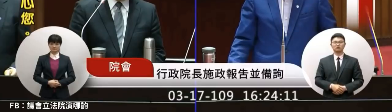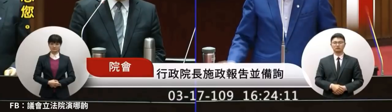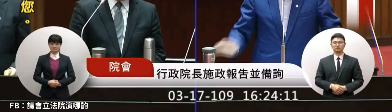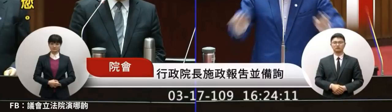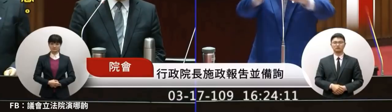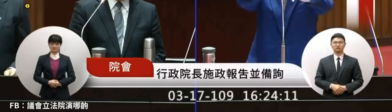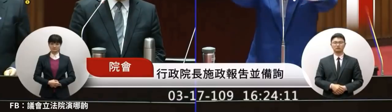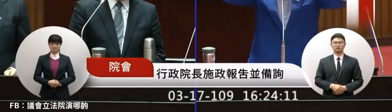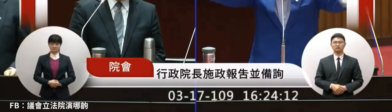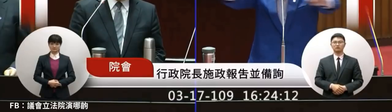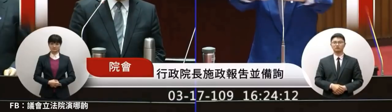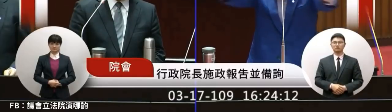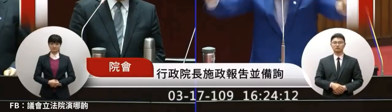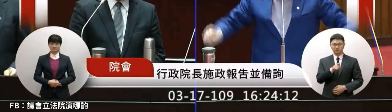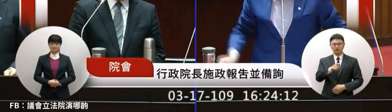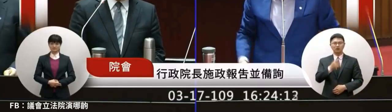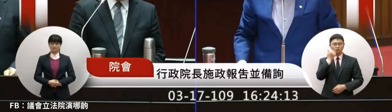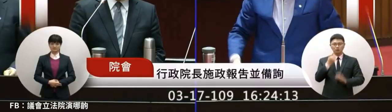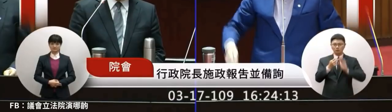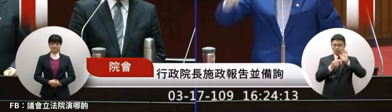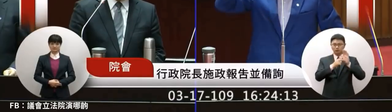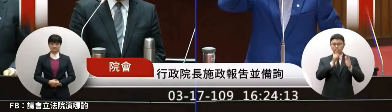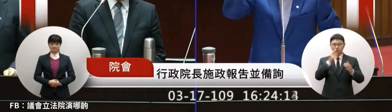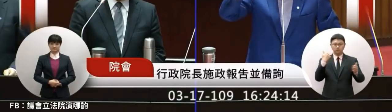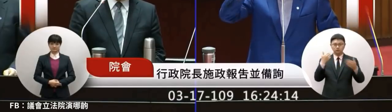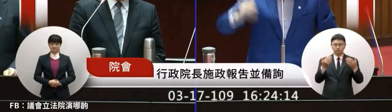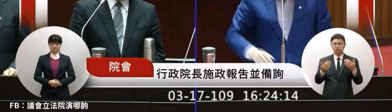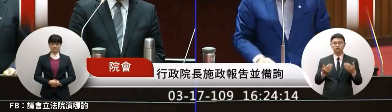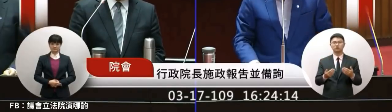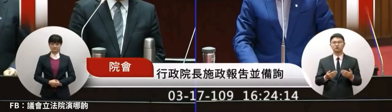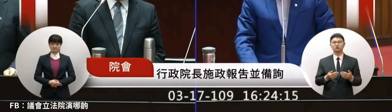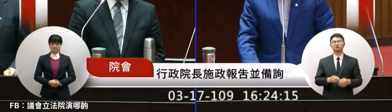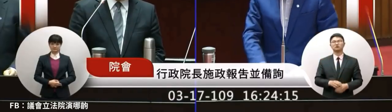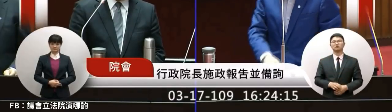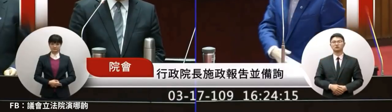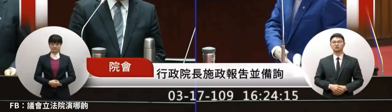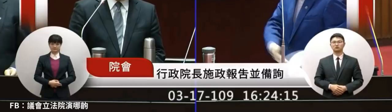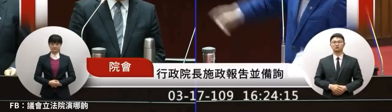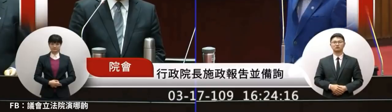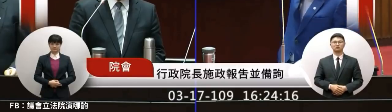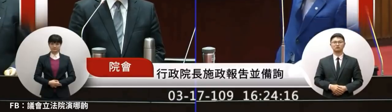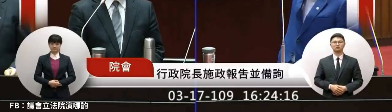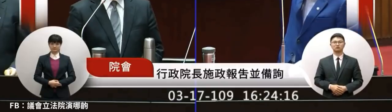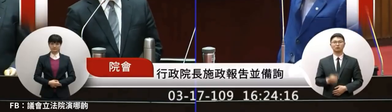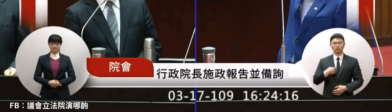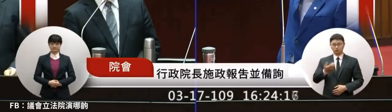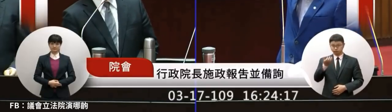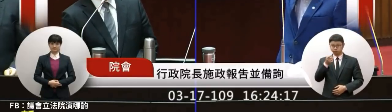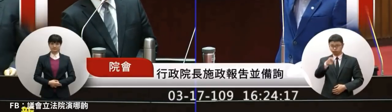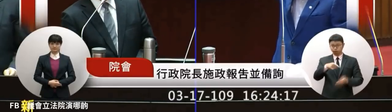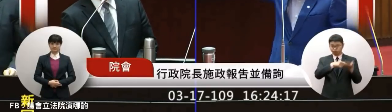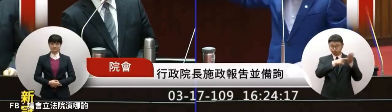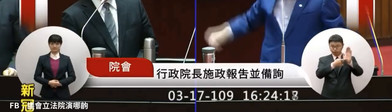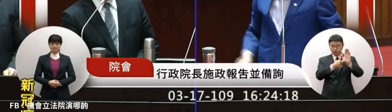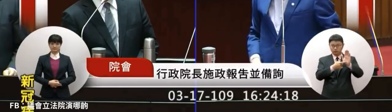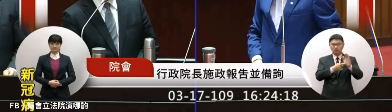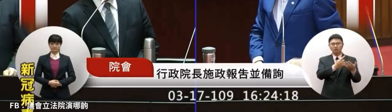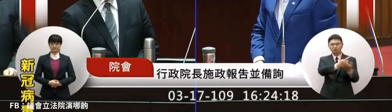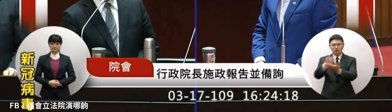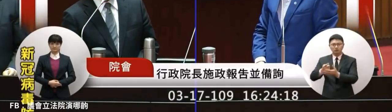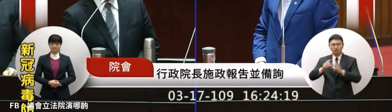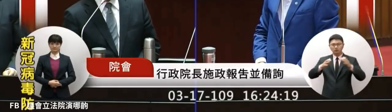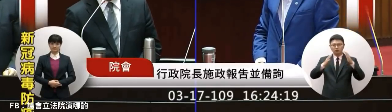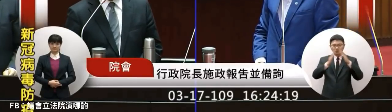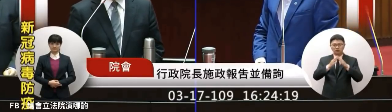边去想，一直把话讲清楚，让人民清清楚楚。我刚才秀给你看各国怎么做的，